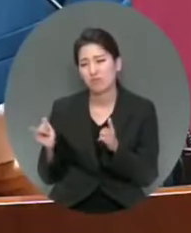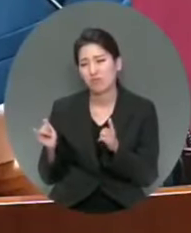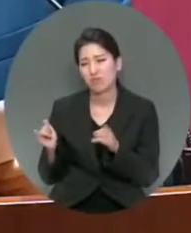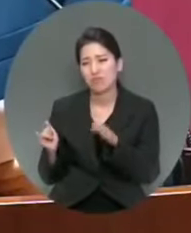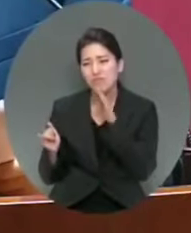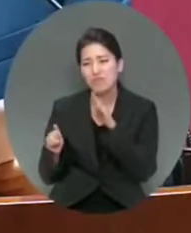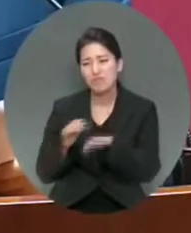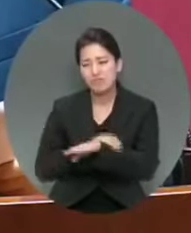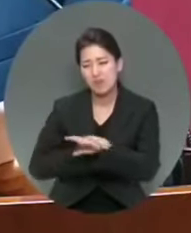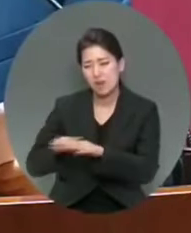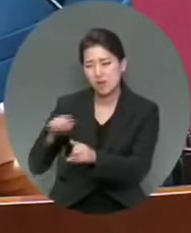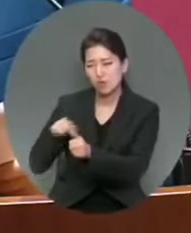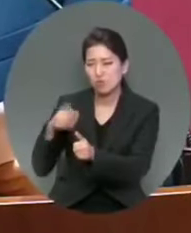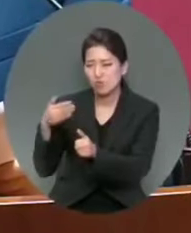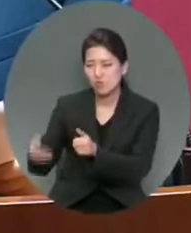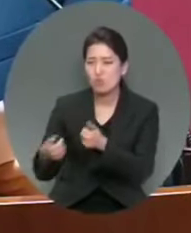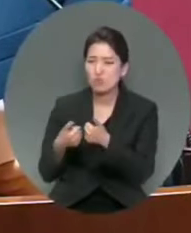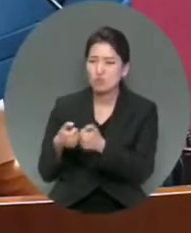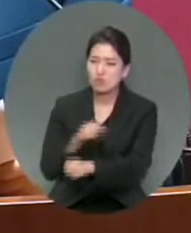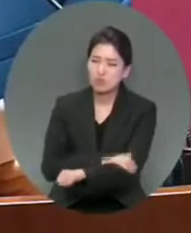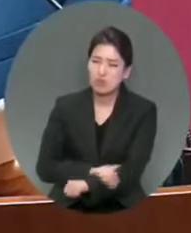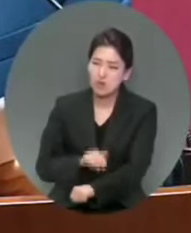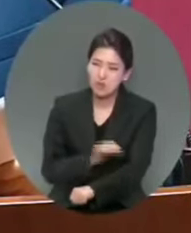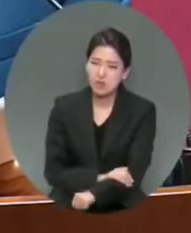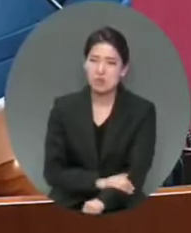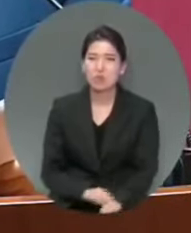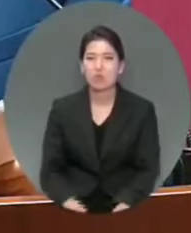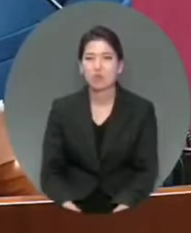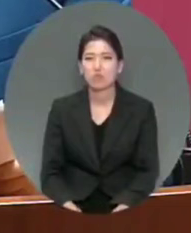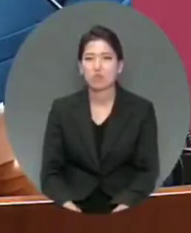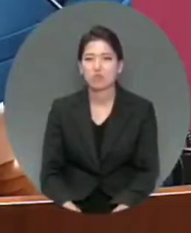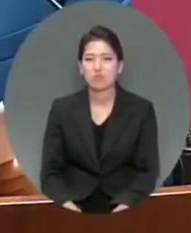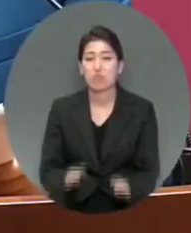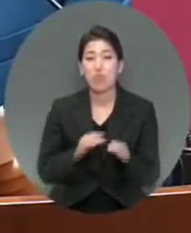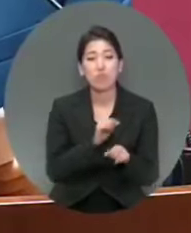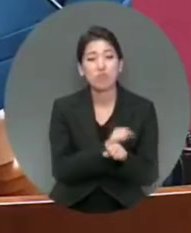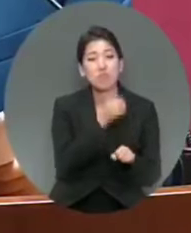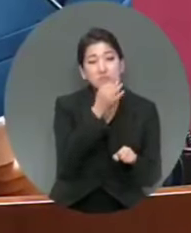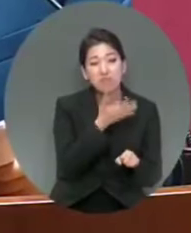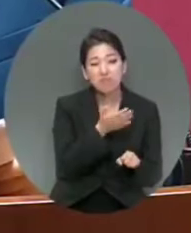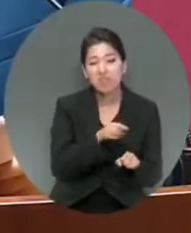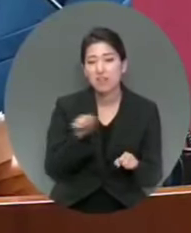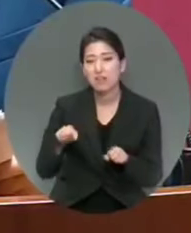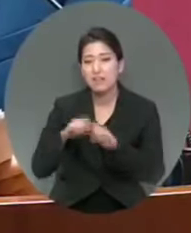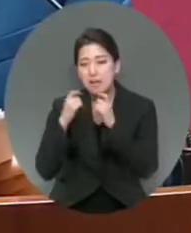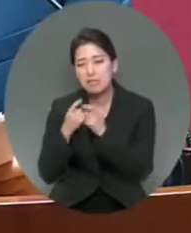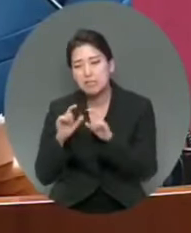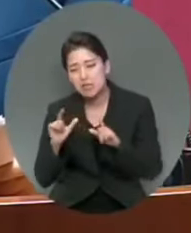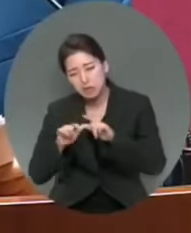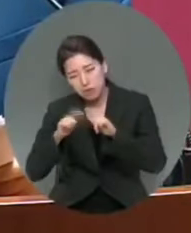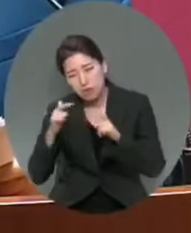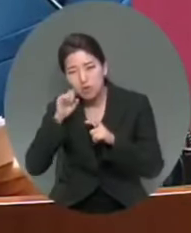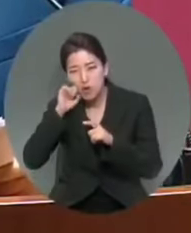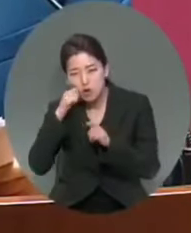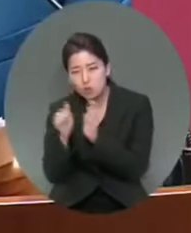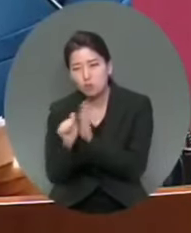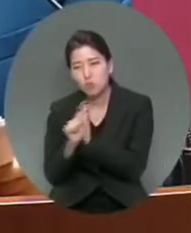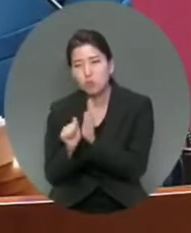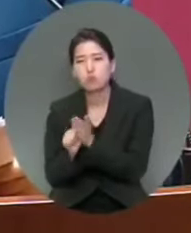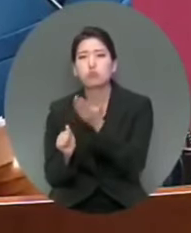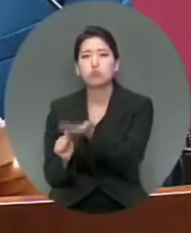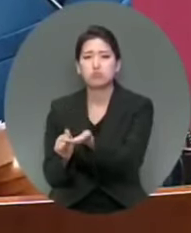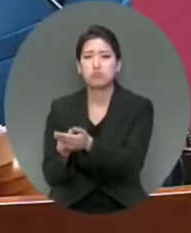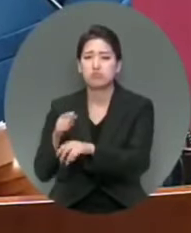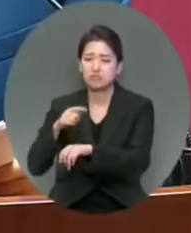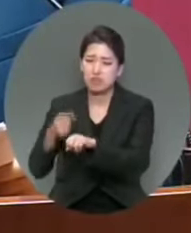문제없이 교육을 했고 상담을 했고 또 공무원들이 하기 힘든 각종 대수사까지도 다 챙기면서 외국인 노동자들의